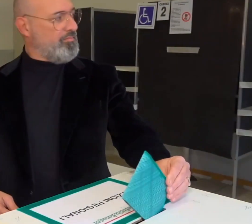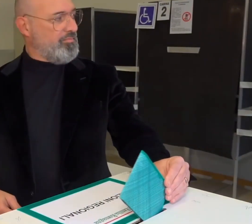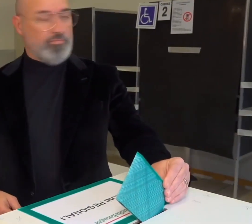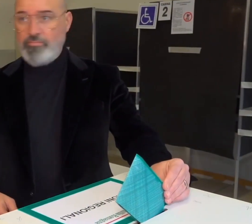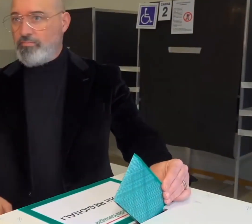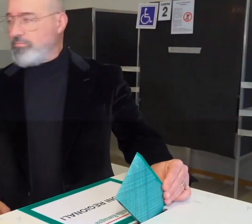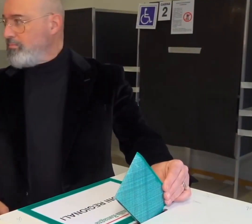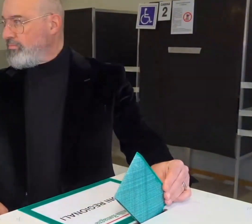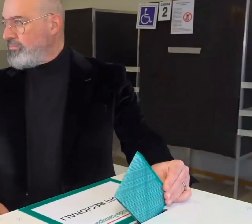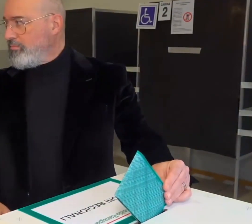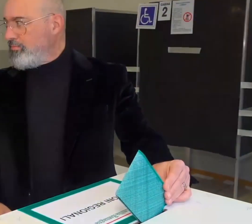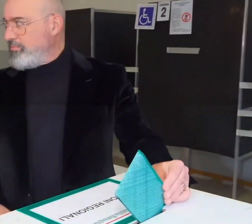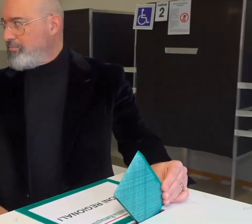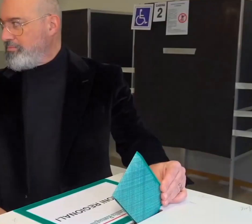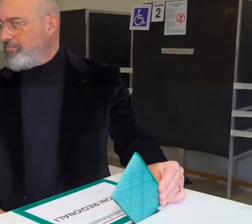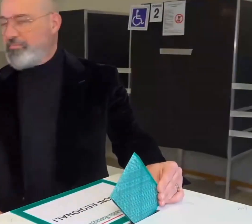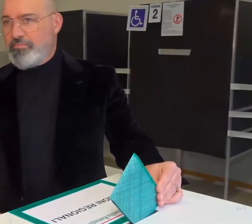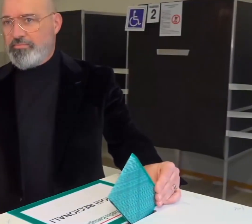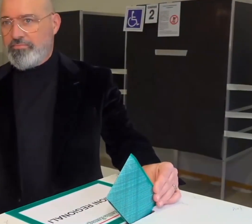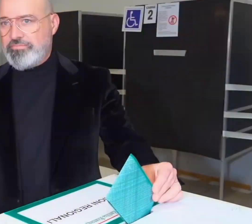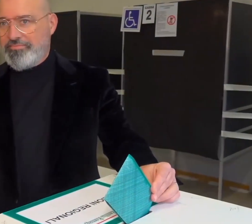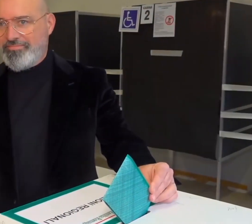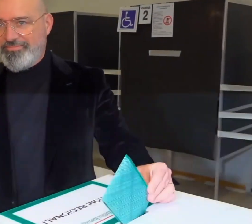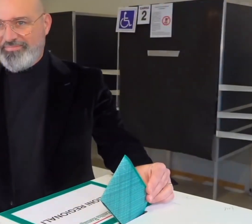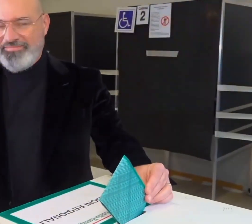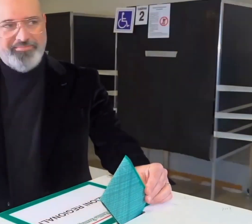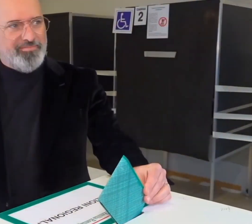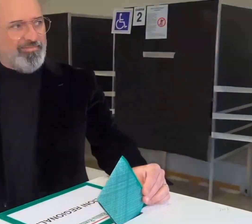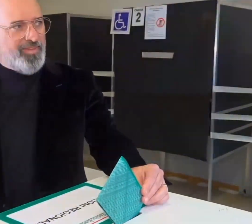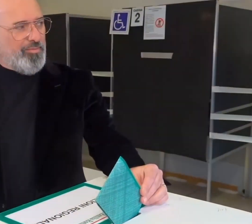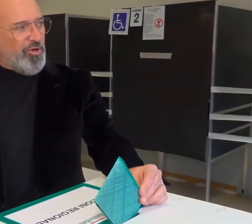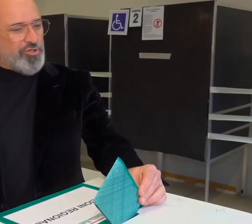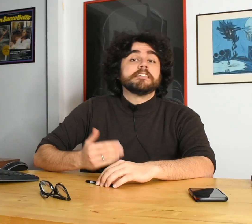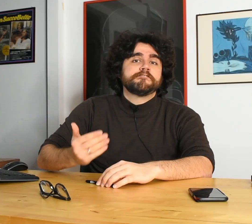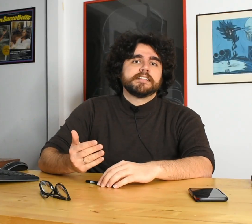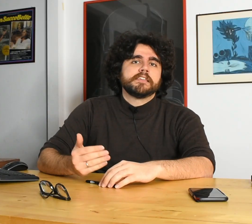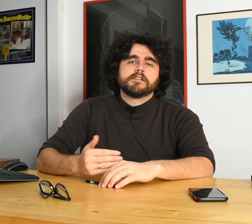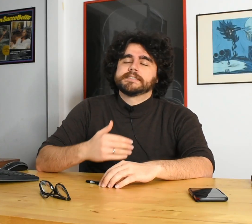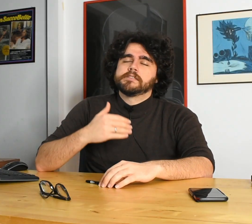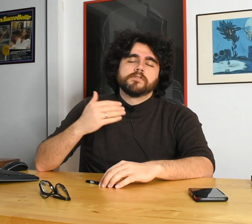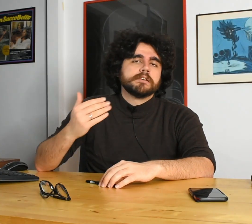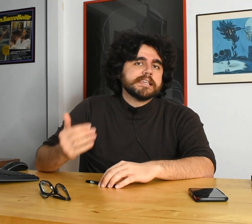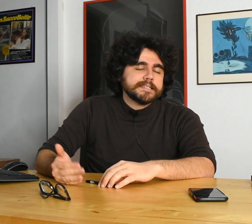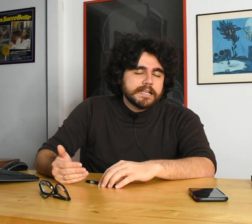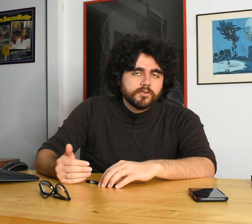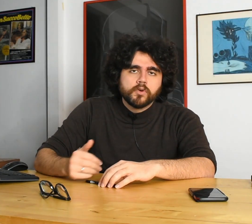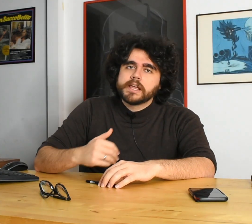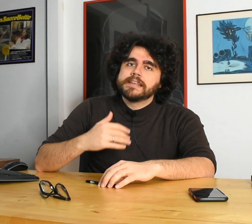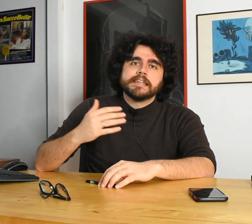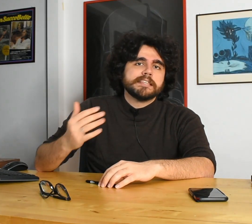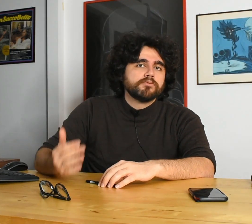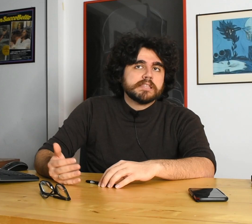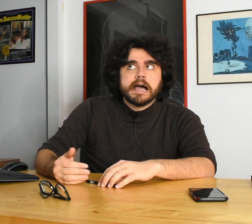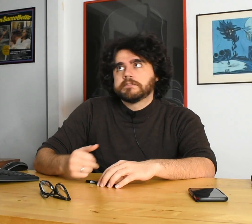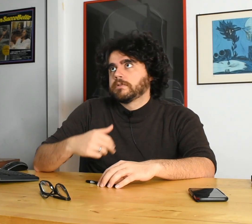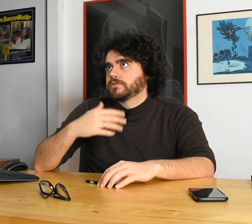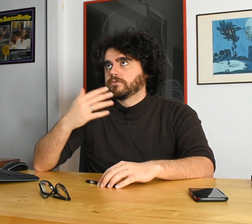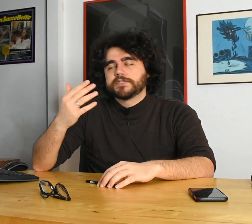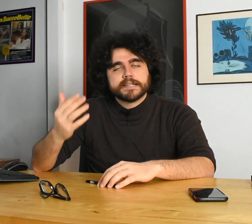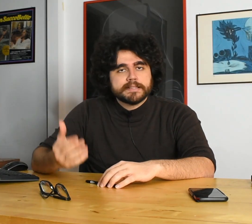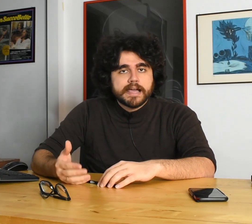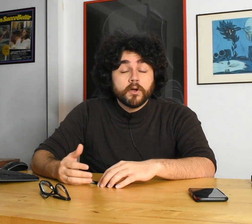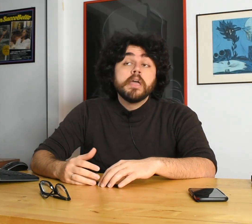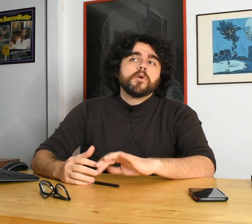regionale e locale, molti lo accusano di essere poco legato a una dinamica più grande, nazionale. Infatti non è stato né senatore, né deputato,